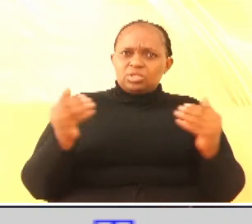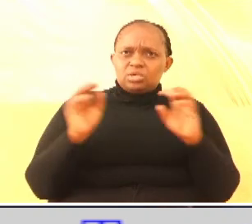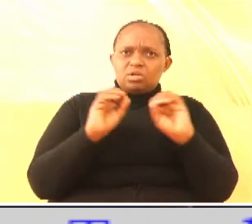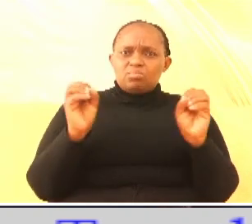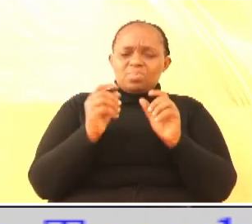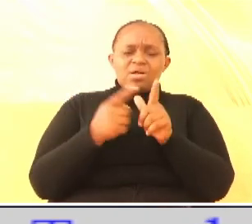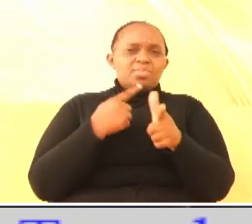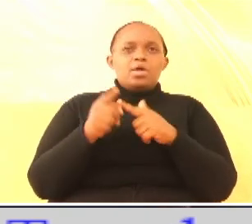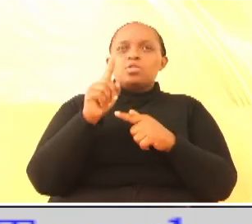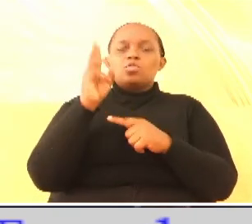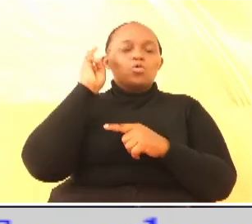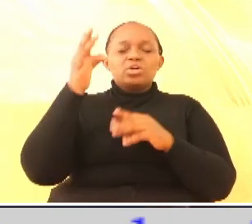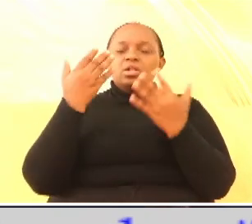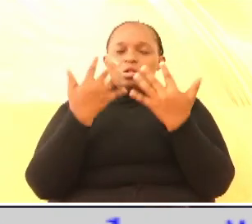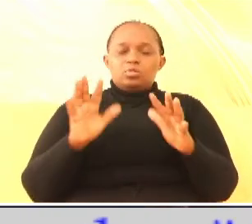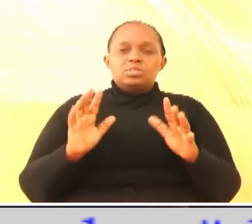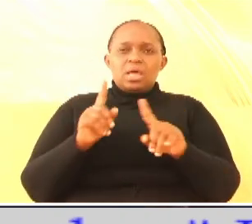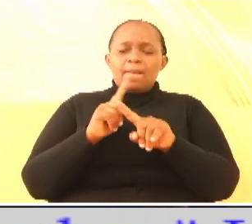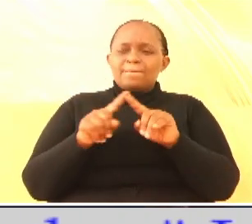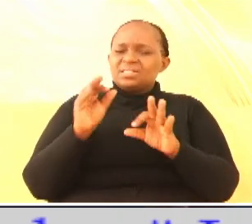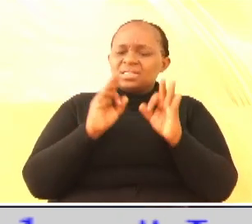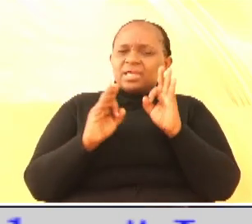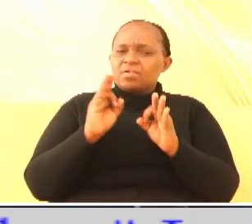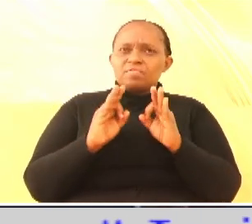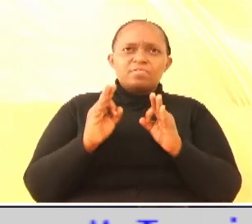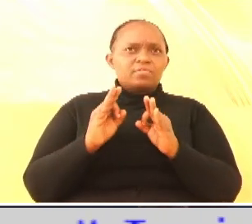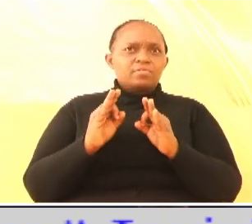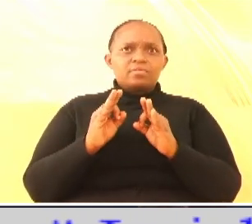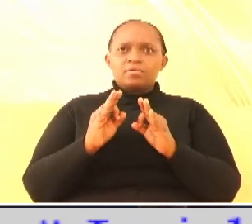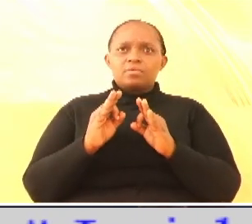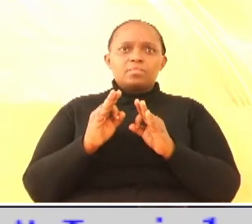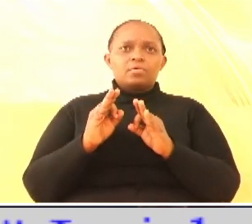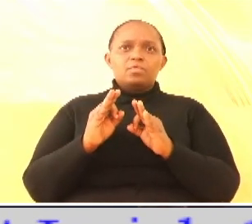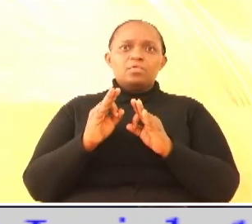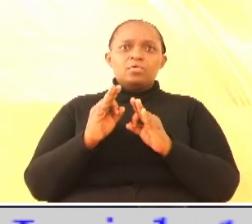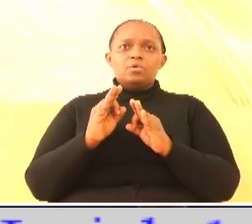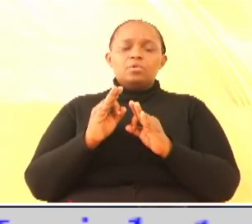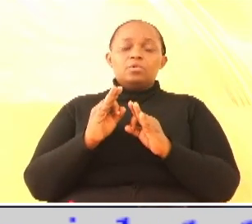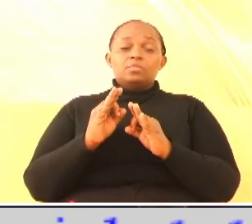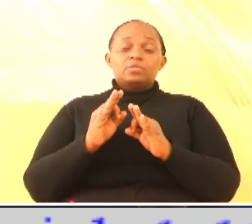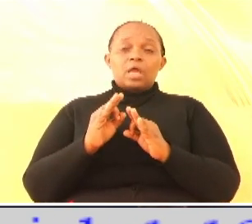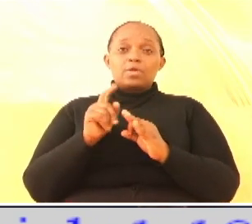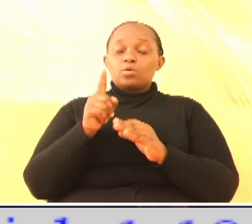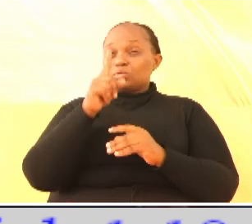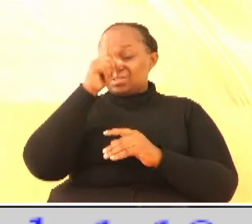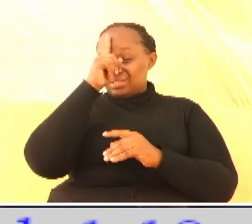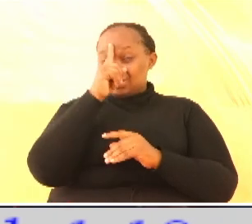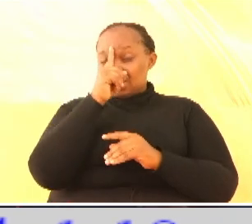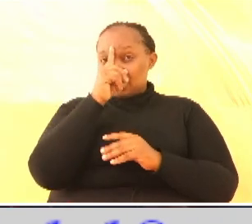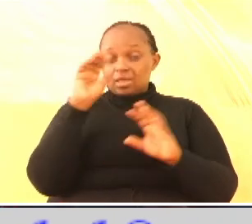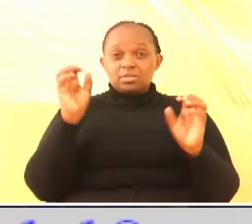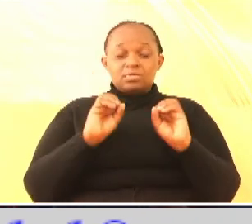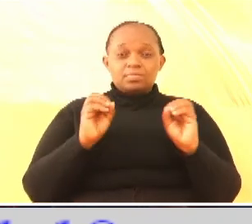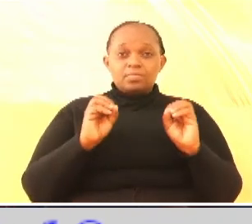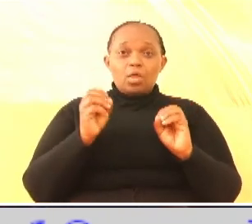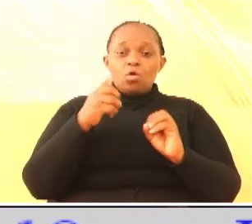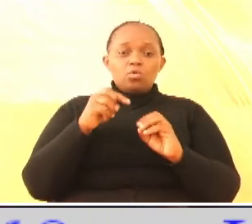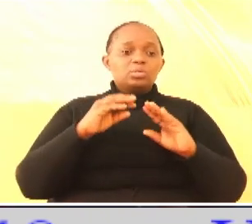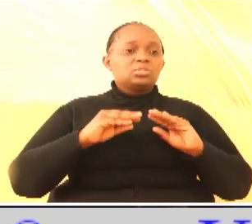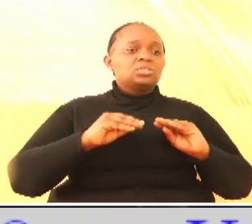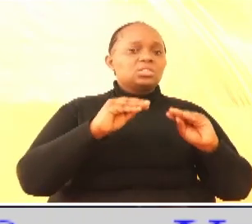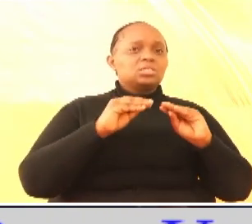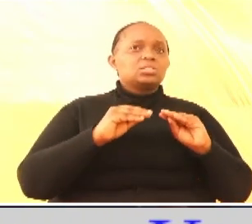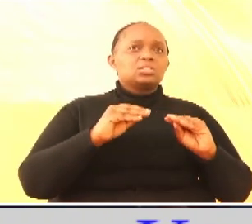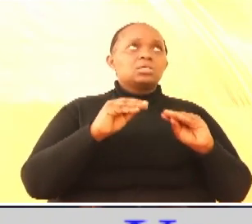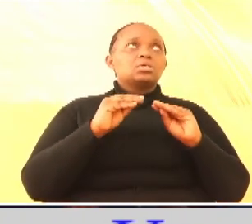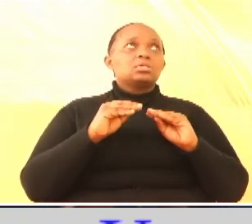Lakini wakati wetu kama huu wa watoto, ndio umeona hatuko serious katika ministry zetu za watoto. Bado tunafundisha watoto bila hizi mashine.